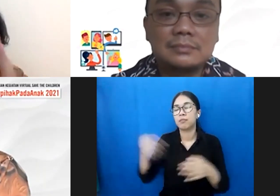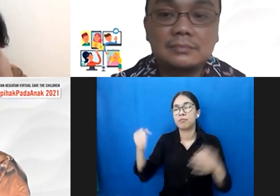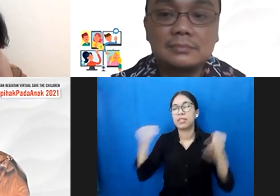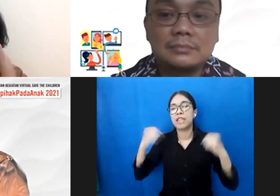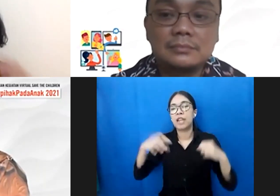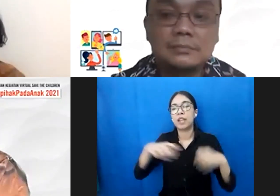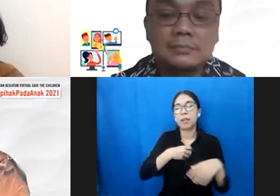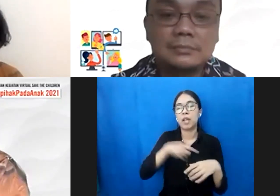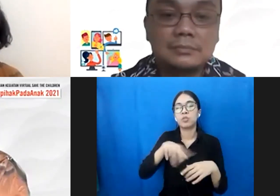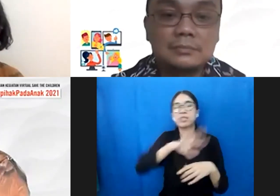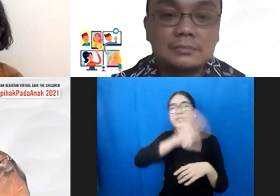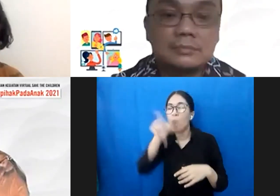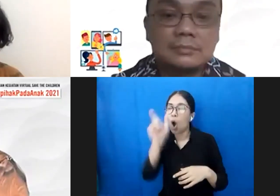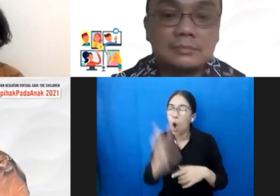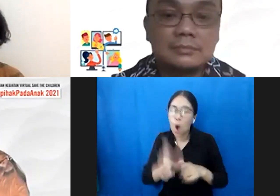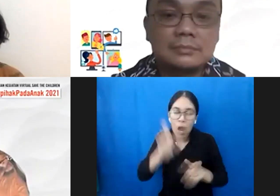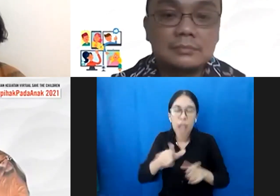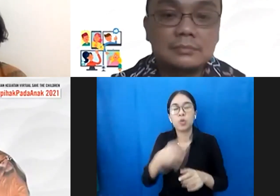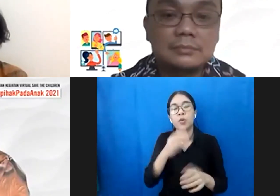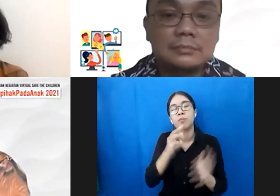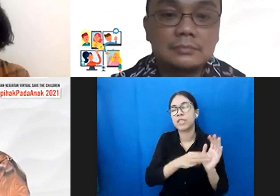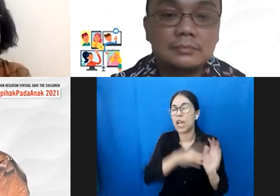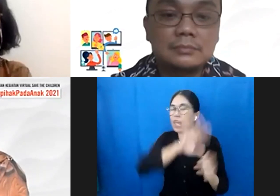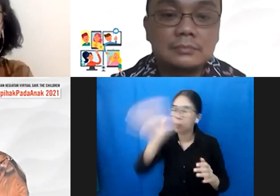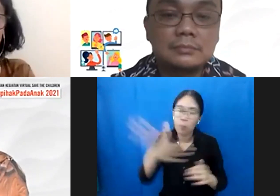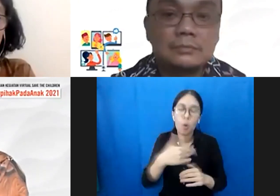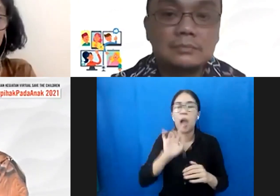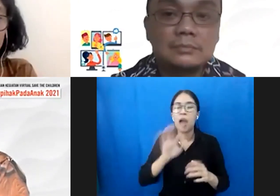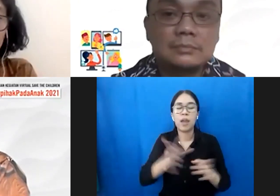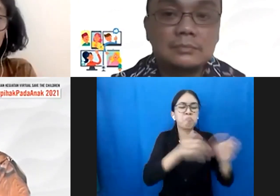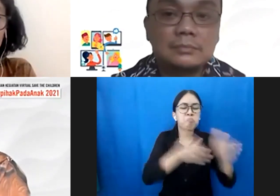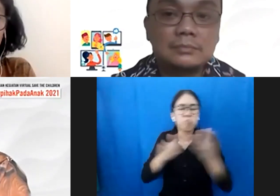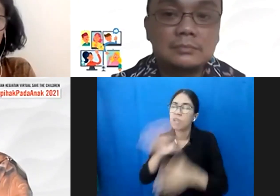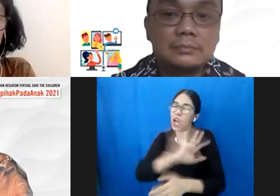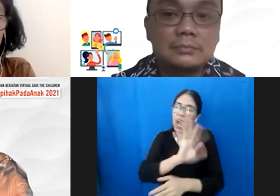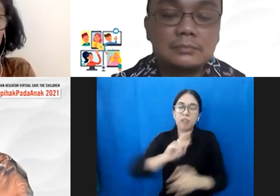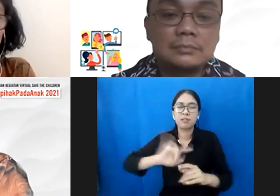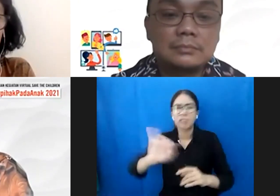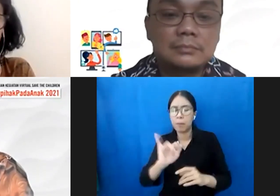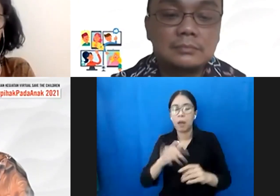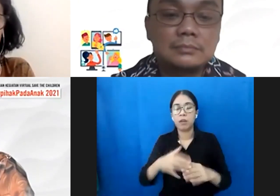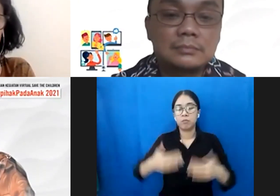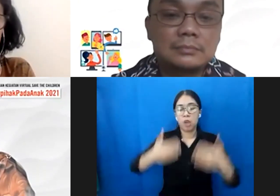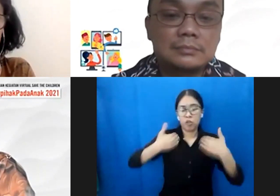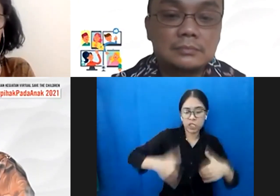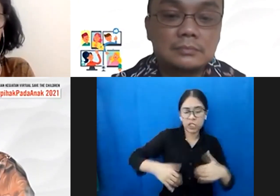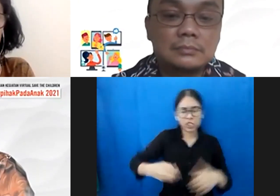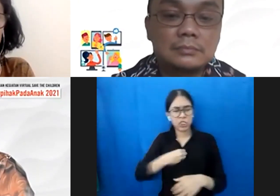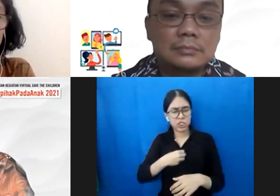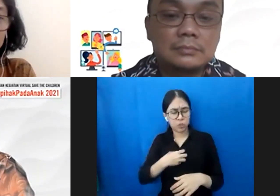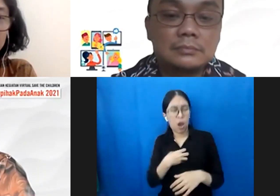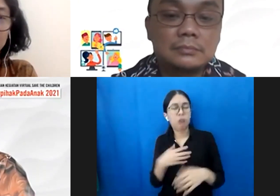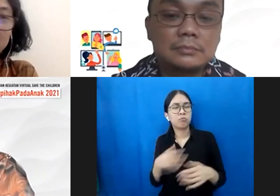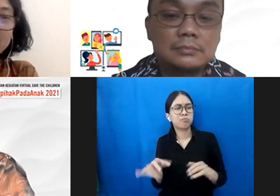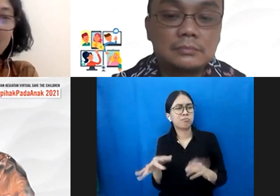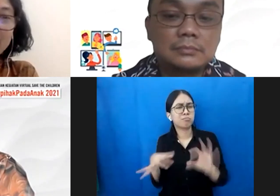dan dia tidak terkotak-kotak, dan itu sama pentingnya fisik jiwa itu saling berkaitan gitu. Seringkali dia